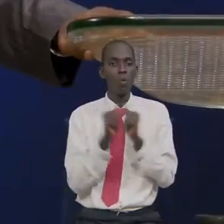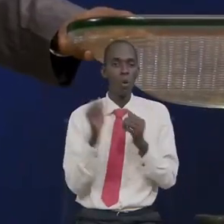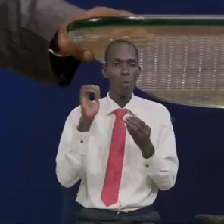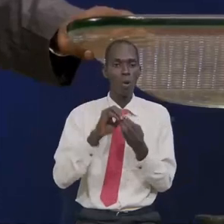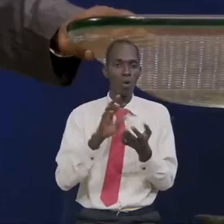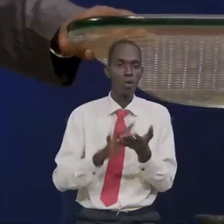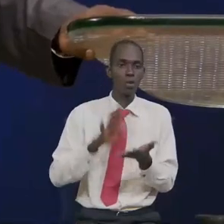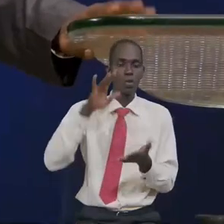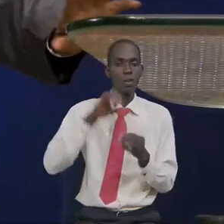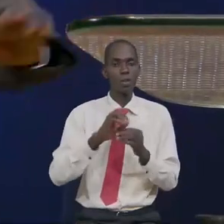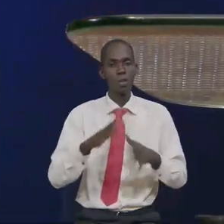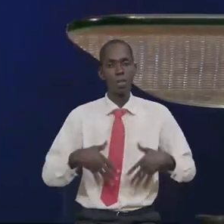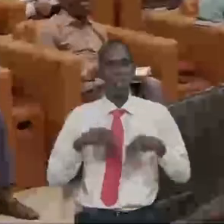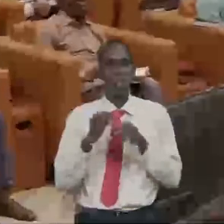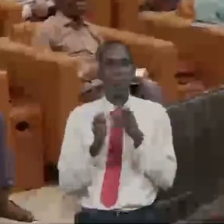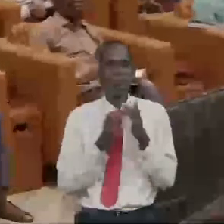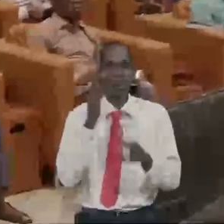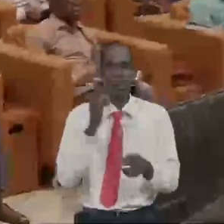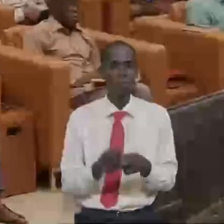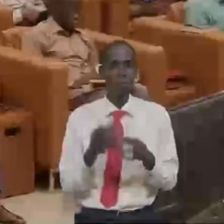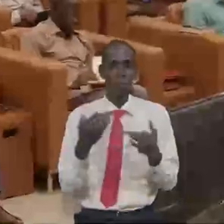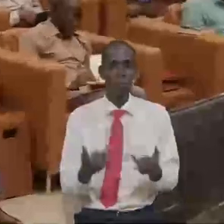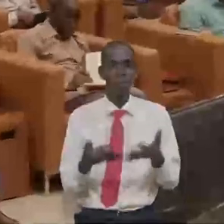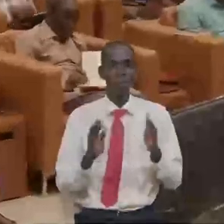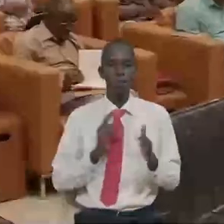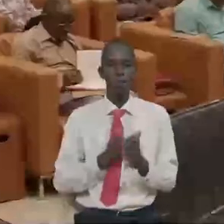dans votre vie au nom de Jésus.